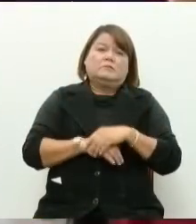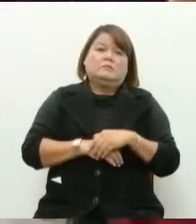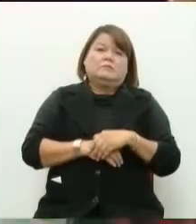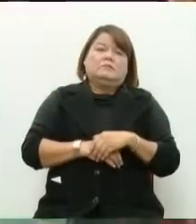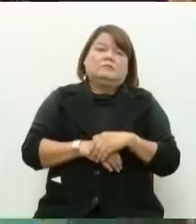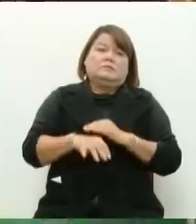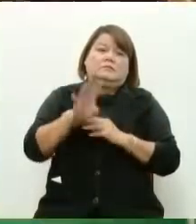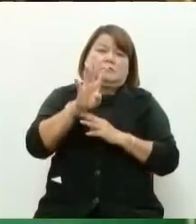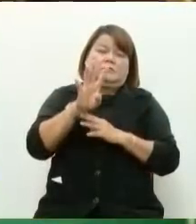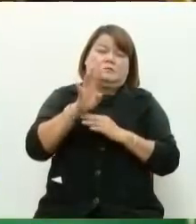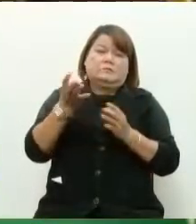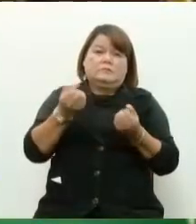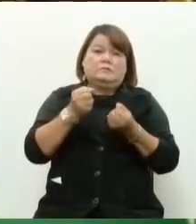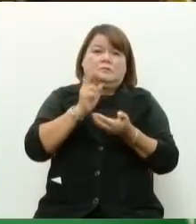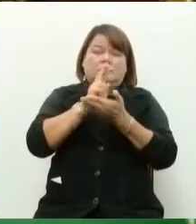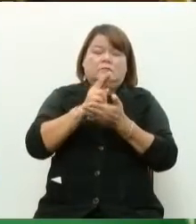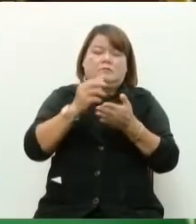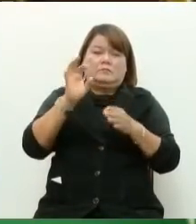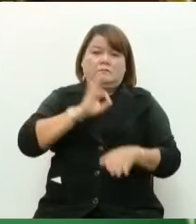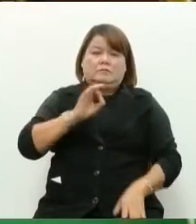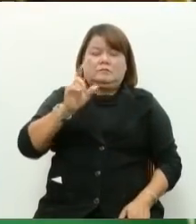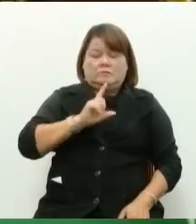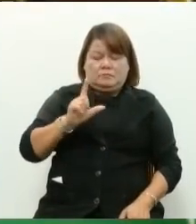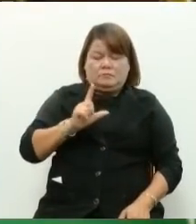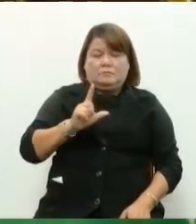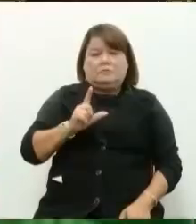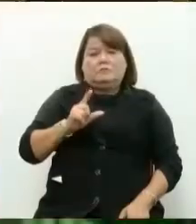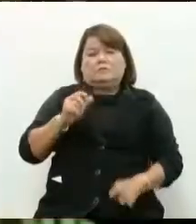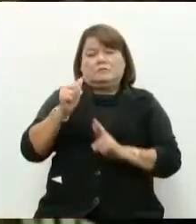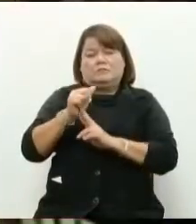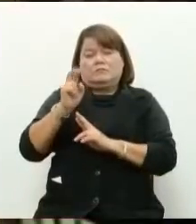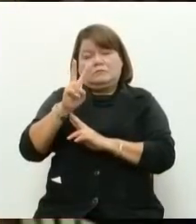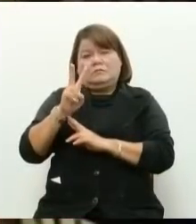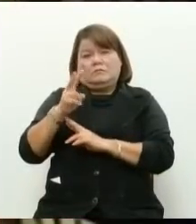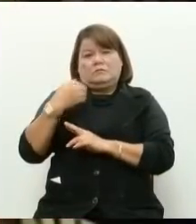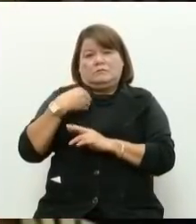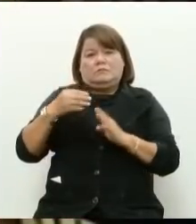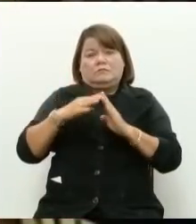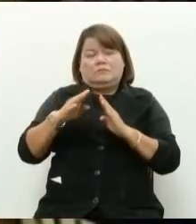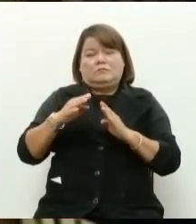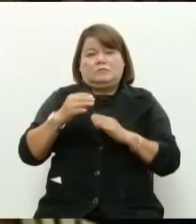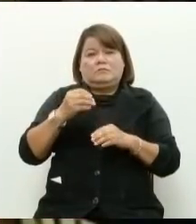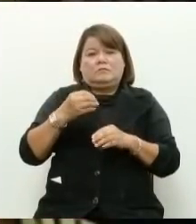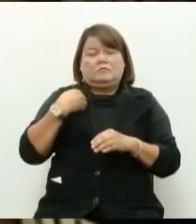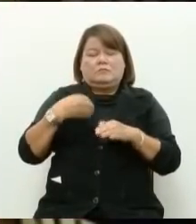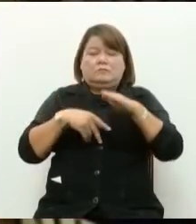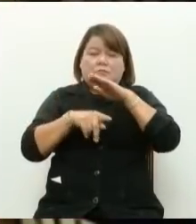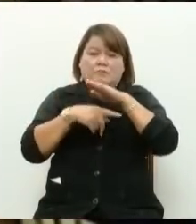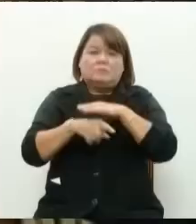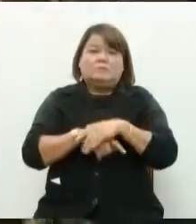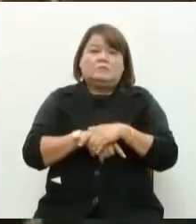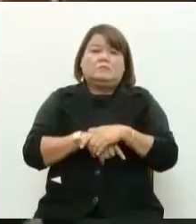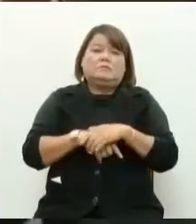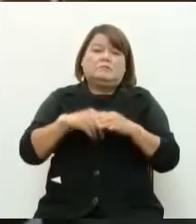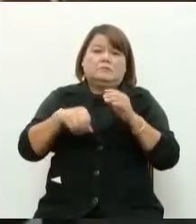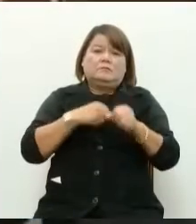4. ได้รับรางวัลเหรียญทองรองชนะเลิศอันดับ2กิจกรรมบริษัทสร้างการดีระดับประถมศึกษาประจ